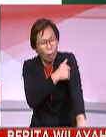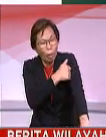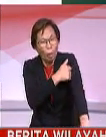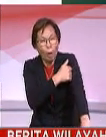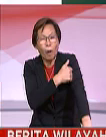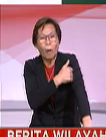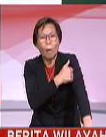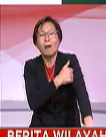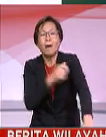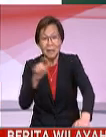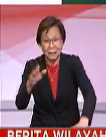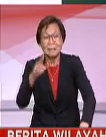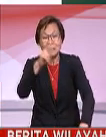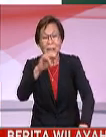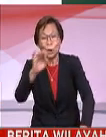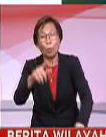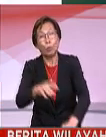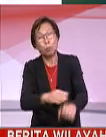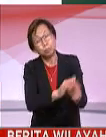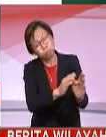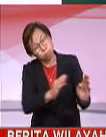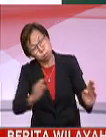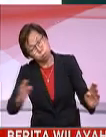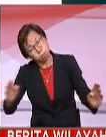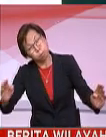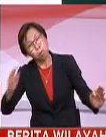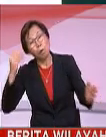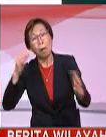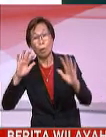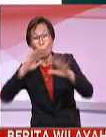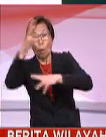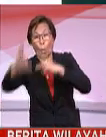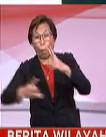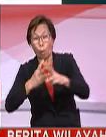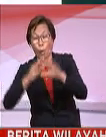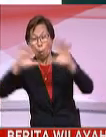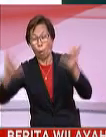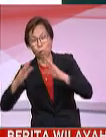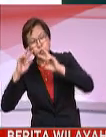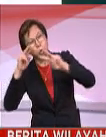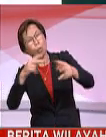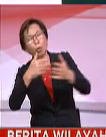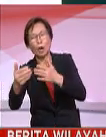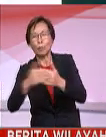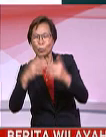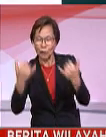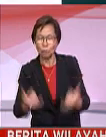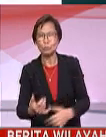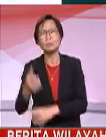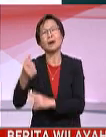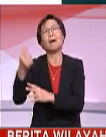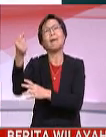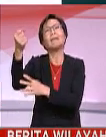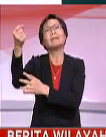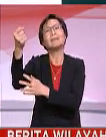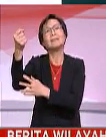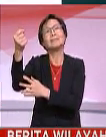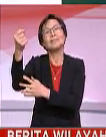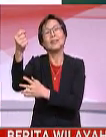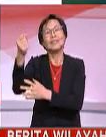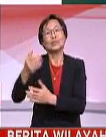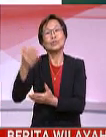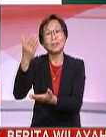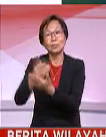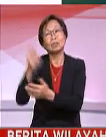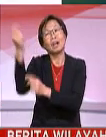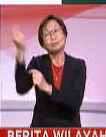Nicole selama ini terus diperhatikan dunia walaupun beliau telah menggantung raket. Menerusi catatan terbaharu di